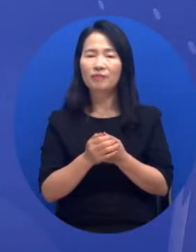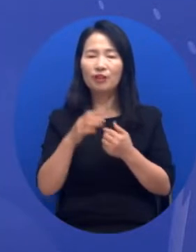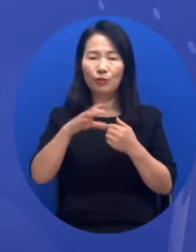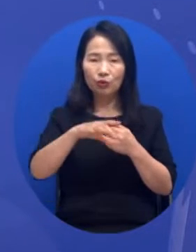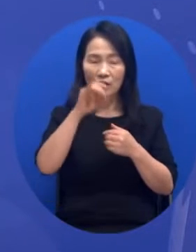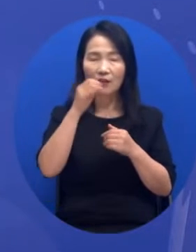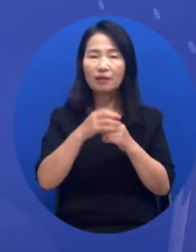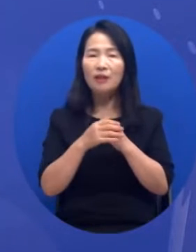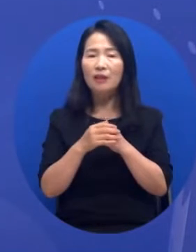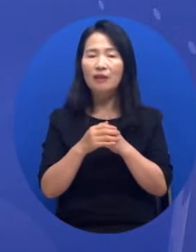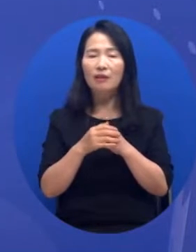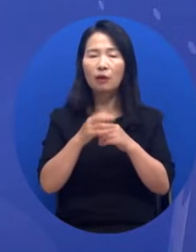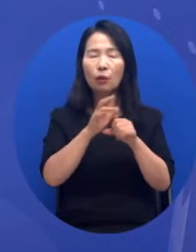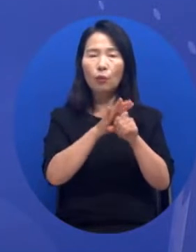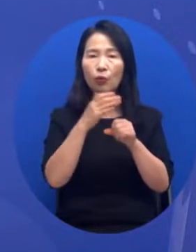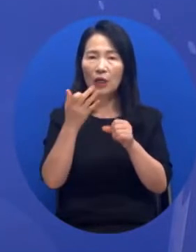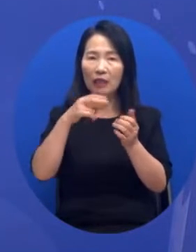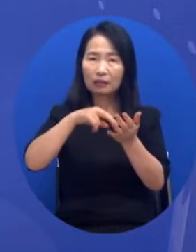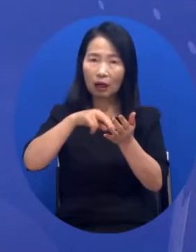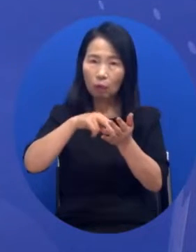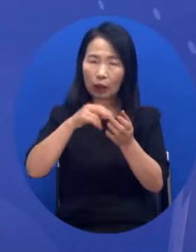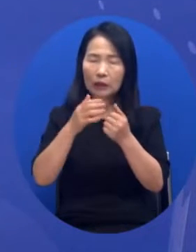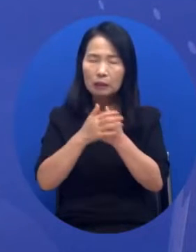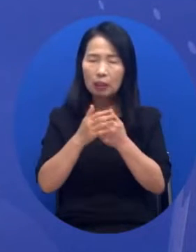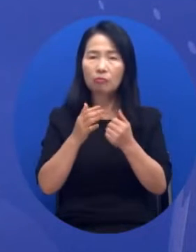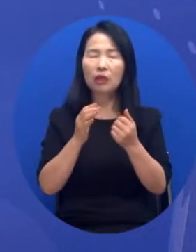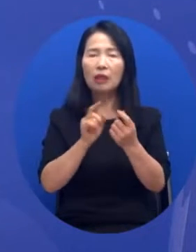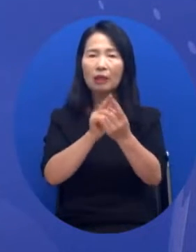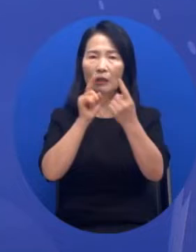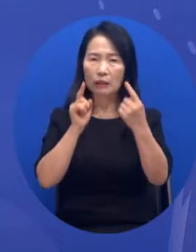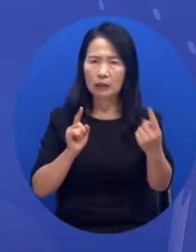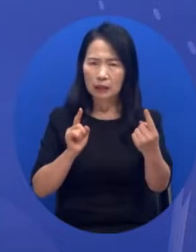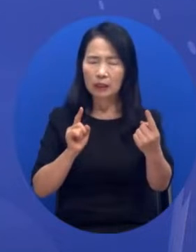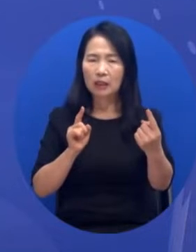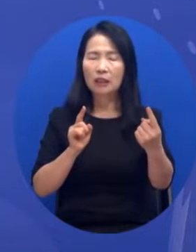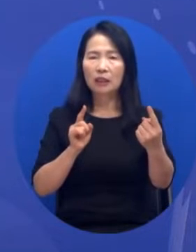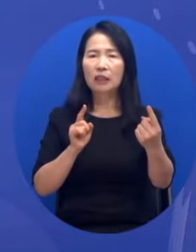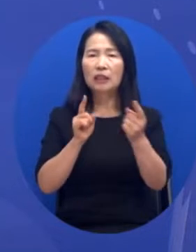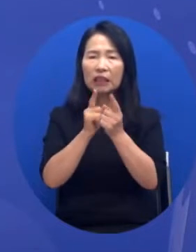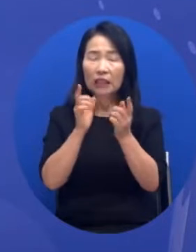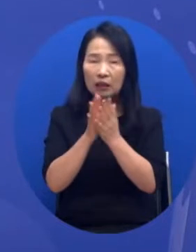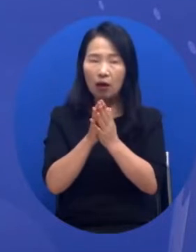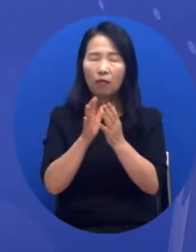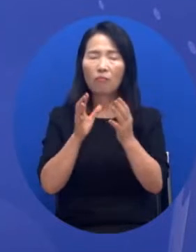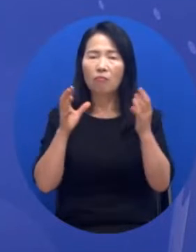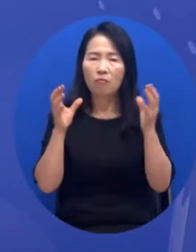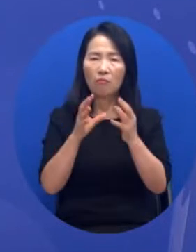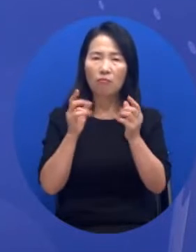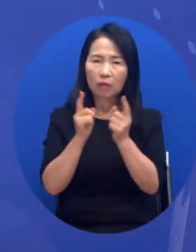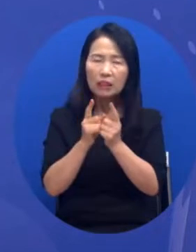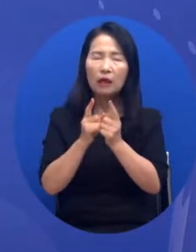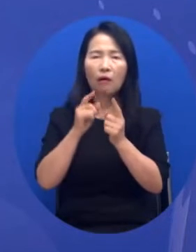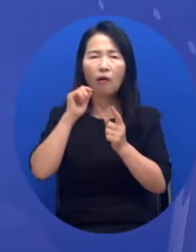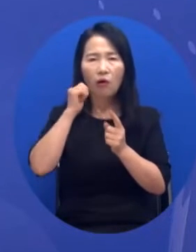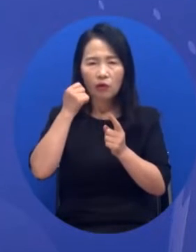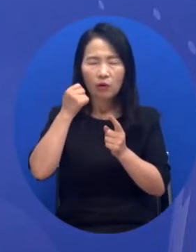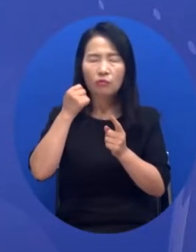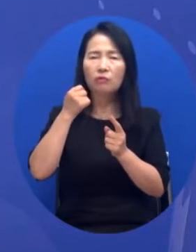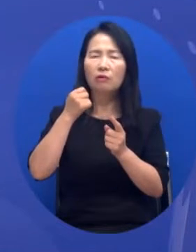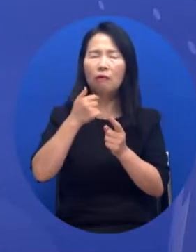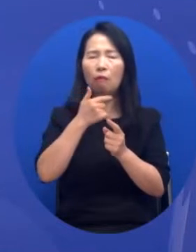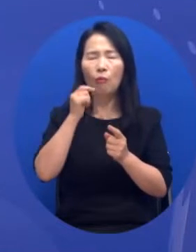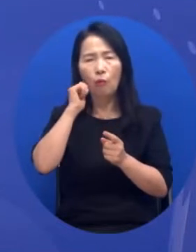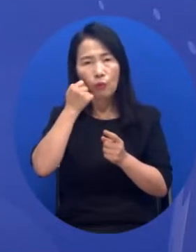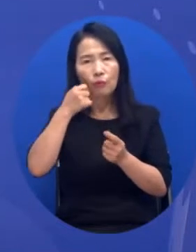우선은 코로나 상황으로 물론 비대면으로 직접 사람들을 접촉하고 만나기 쉽지 않는 대단히 어려운 상